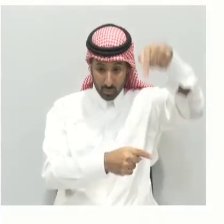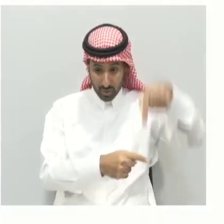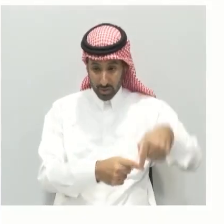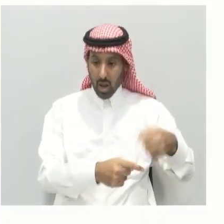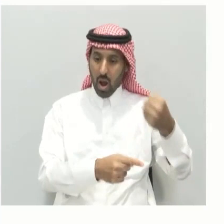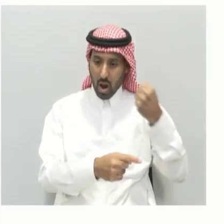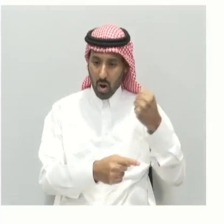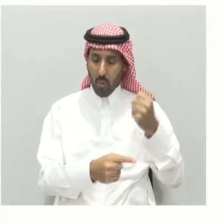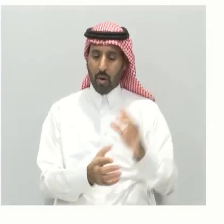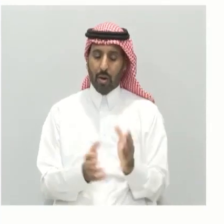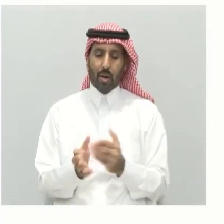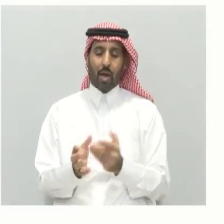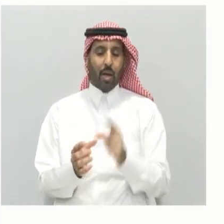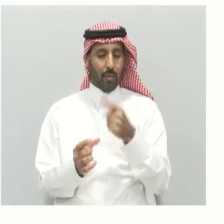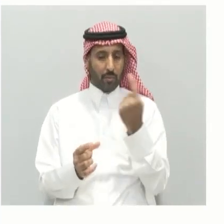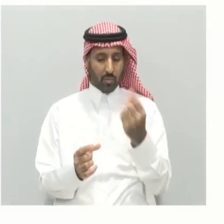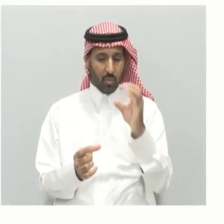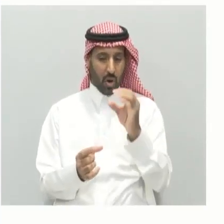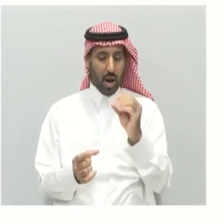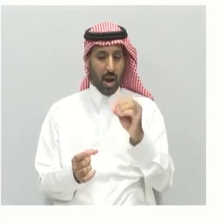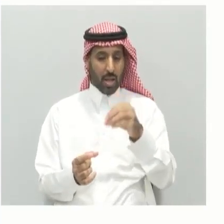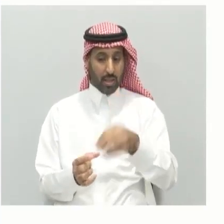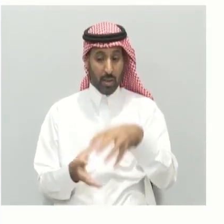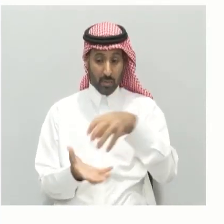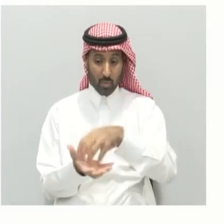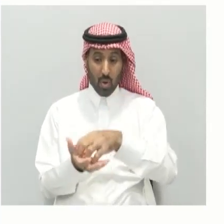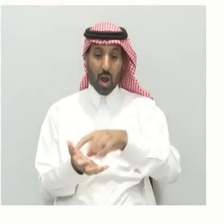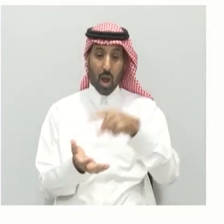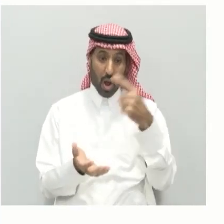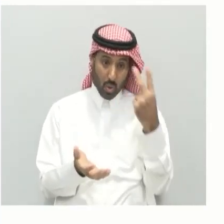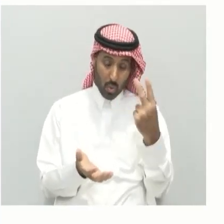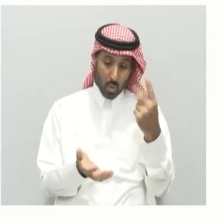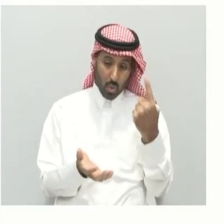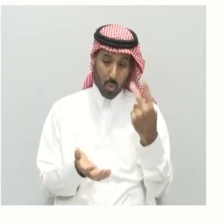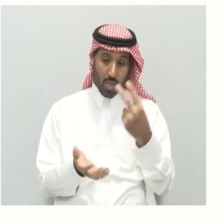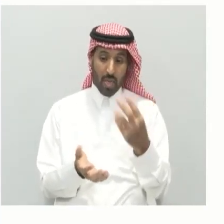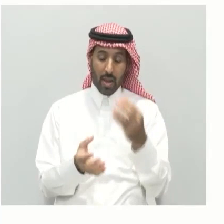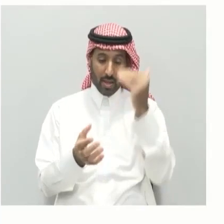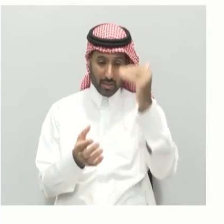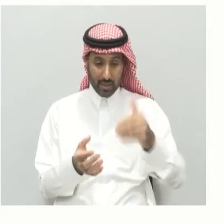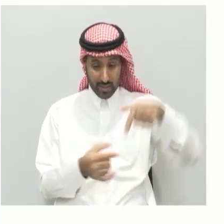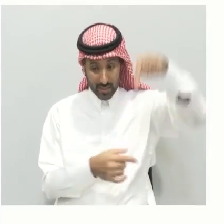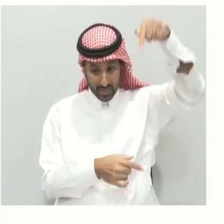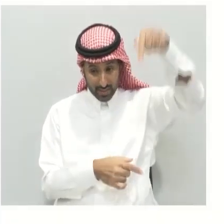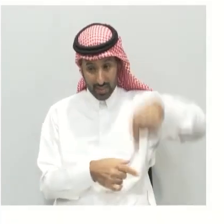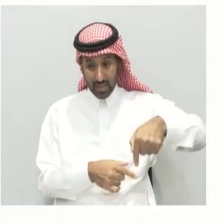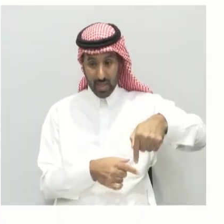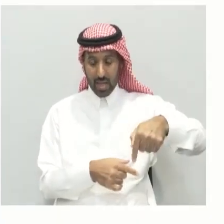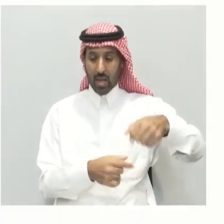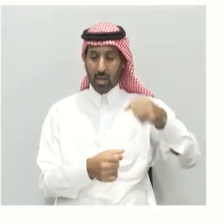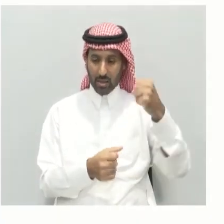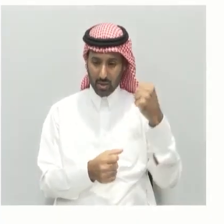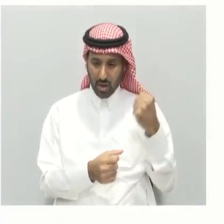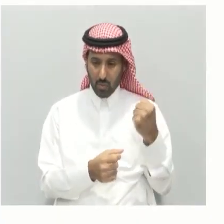الاولى والثانيه عناصر المجموعات الاولى والثانيه اذا ما دام انه هنا يزداد معناته انه هنا قليل فهنا في هذه الحاله